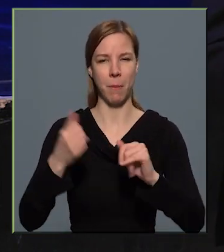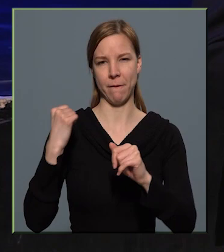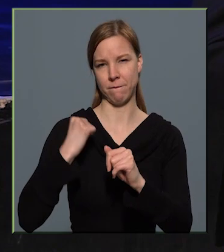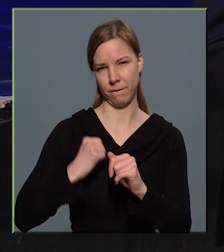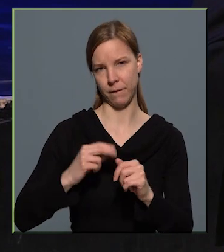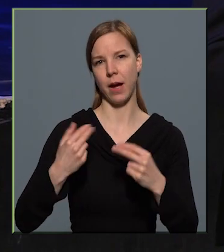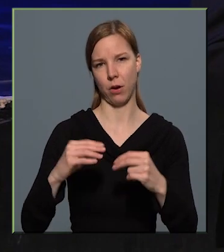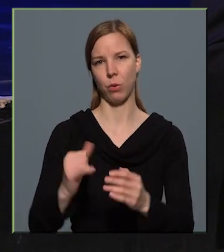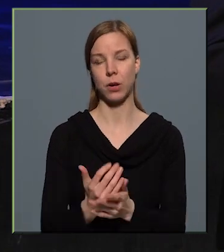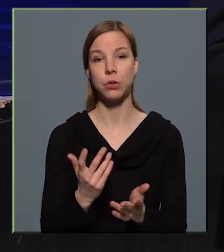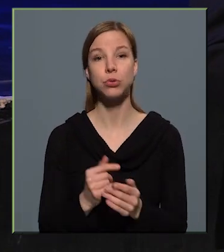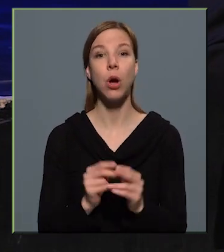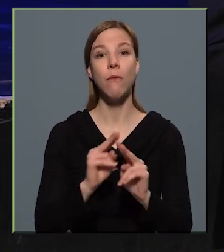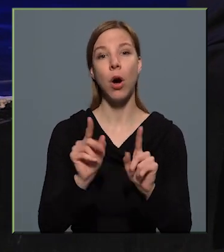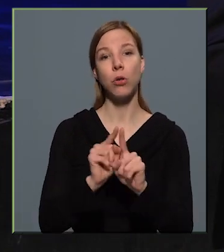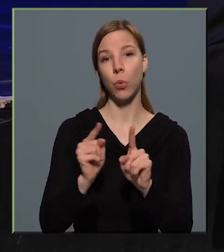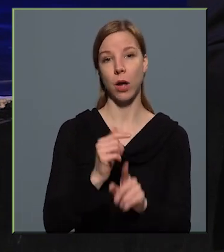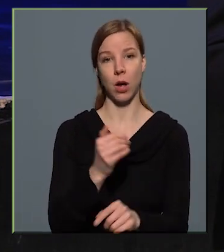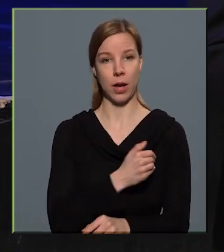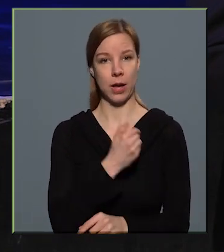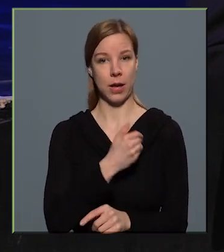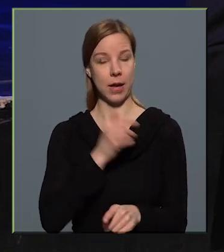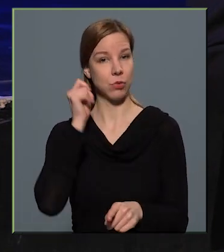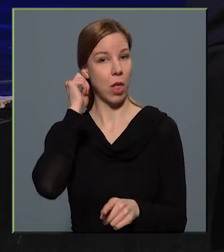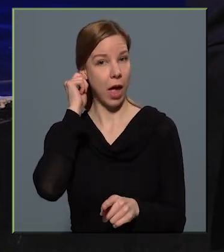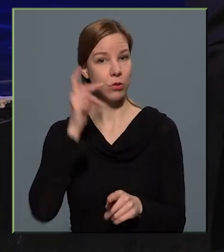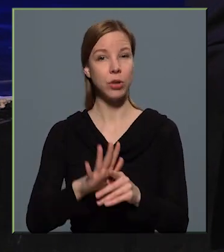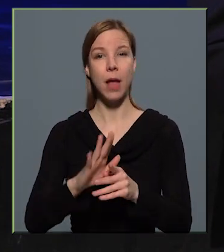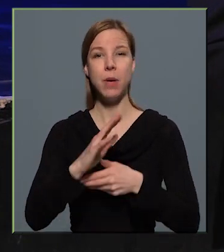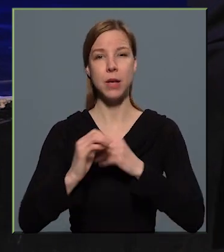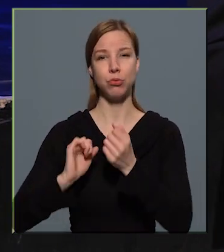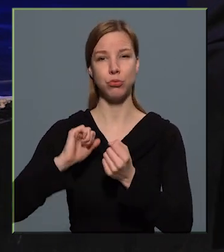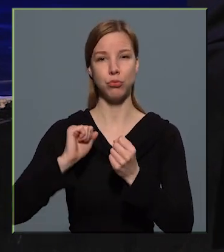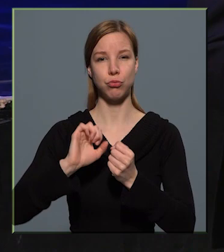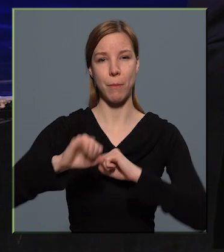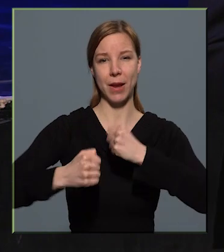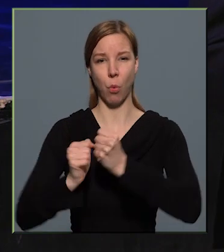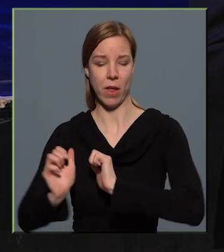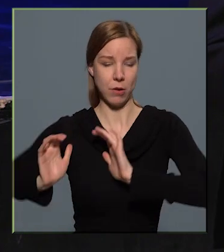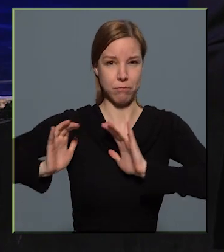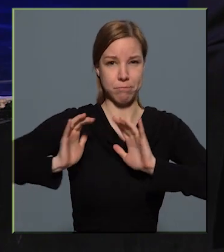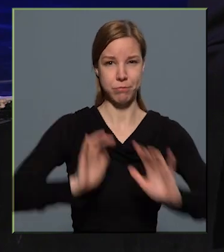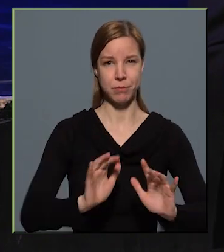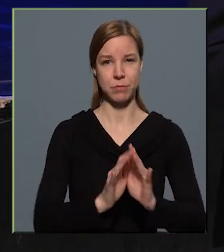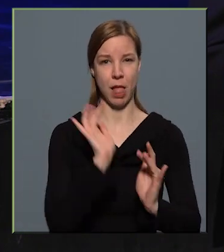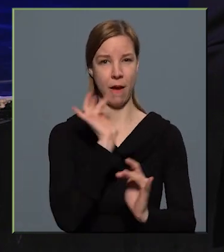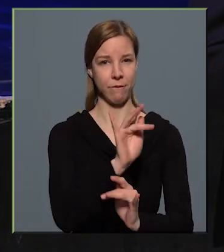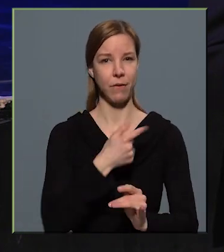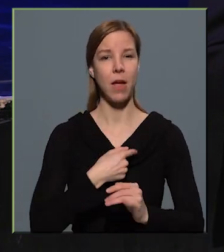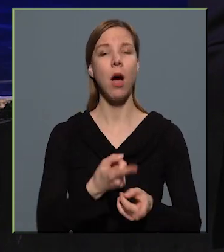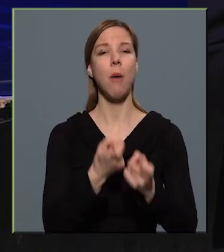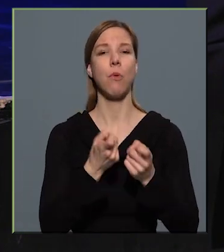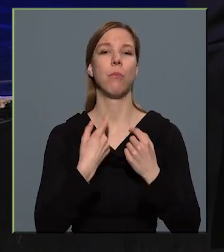van, aki iskolás lányként úgy fekteti két várra az ellenfelét, hogy az nekünk is erőt ad a mindennapi